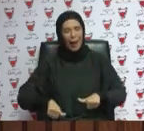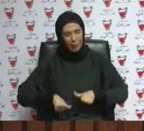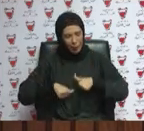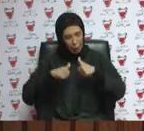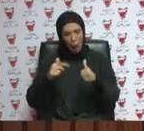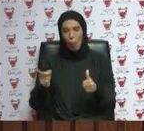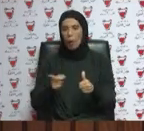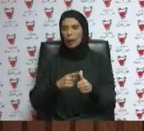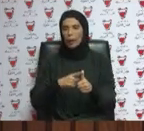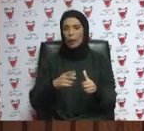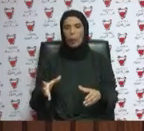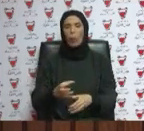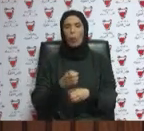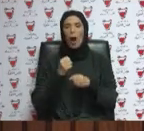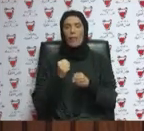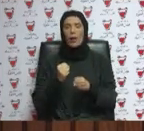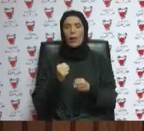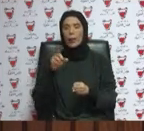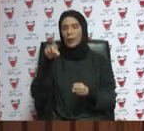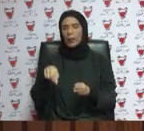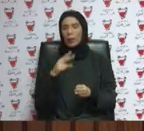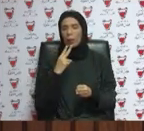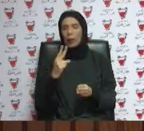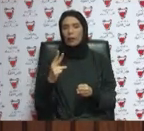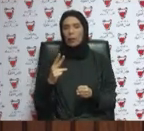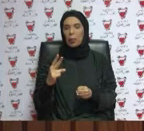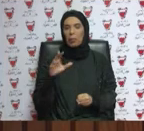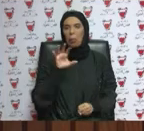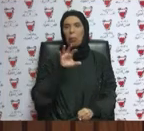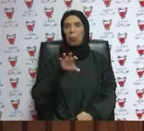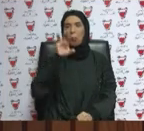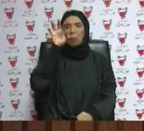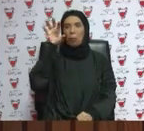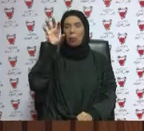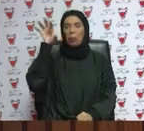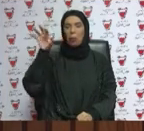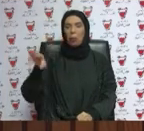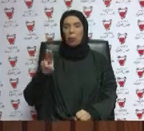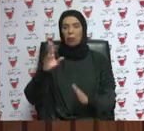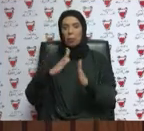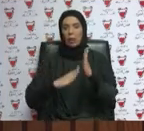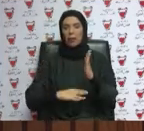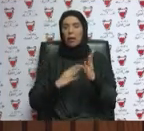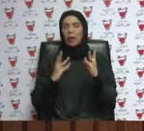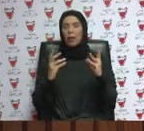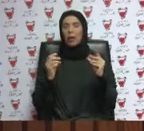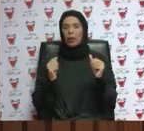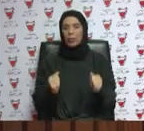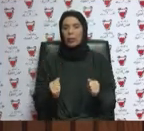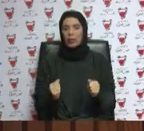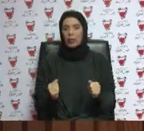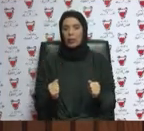يجب المحافظة عليها. اليوم نشوف في أوروبا تقريبا التقارير والأرقام تتكلم عن